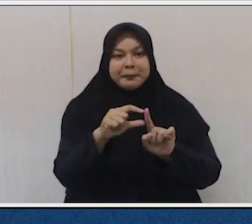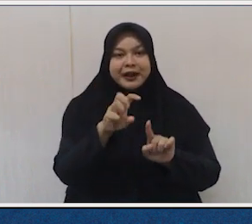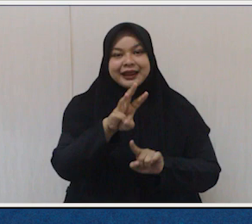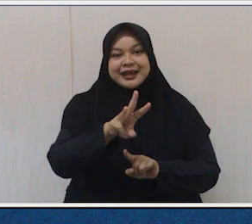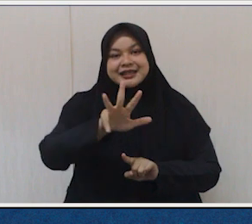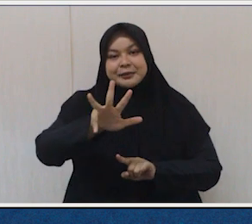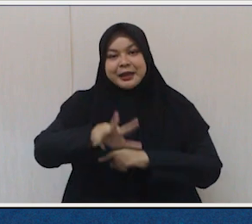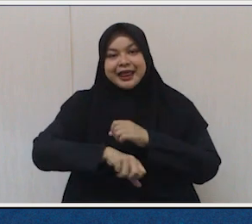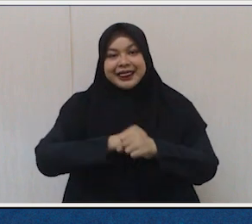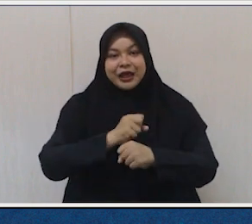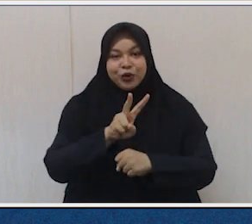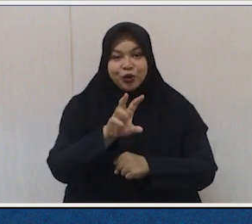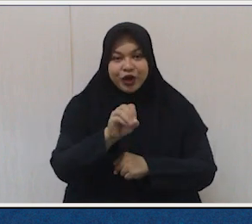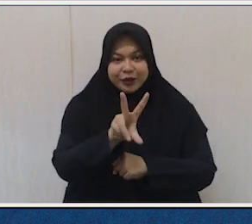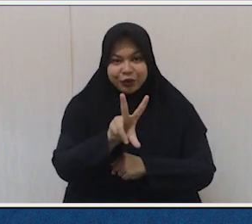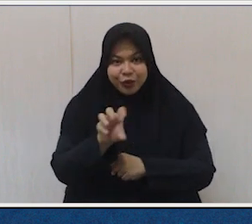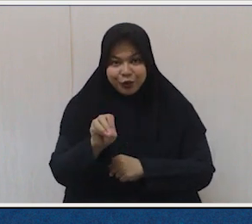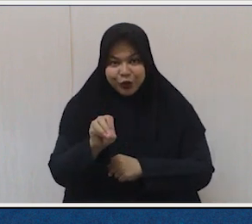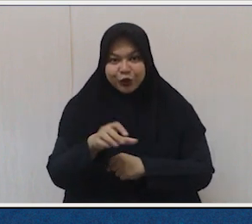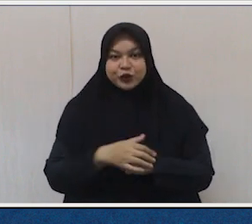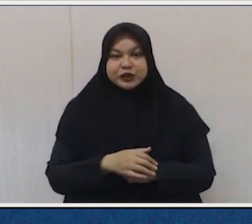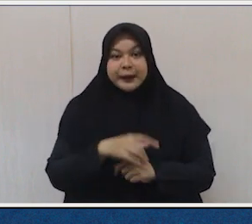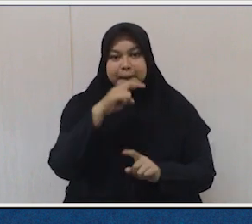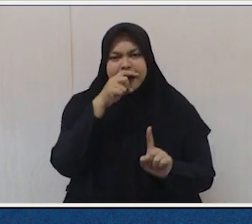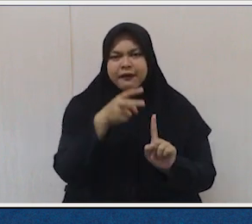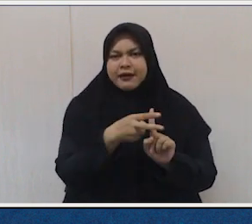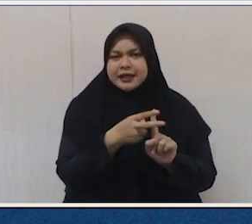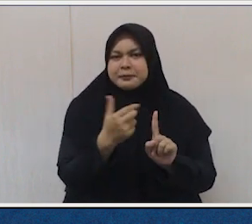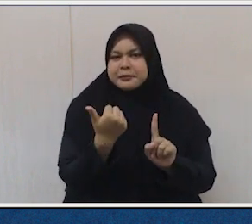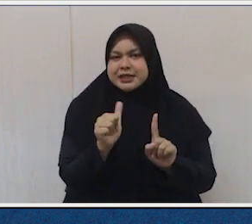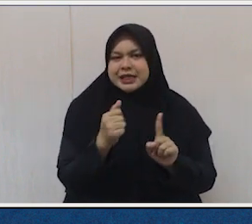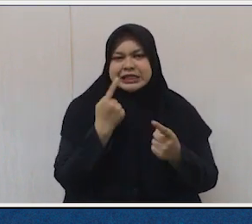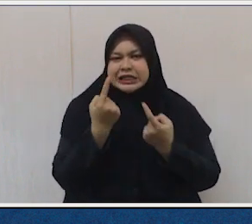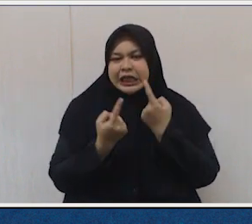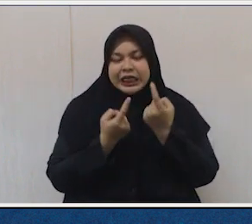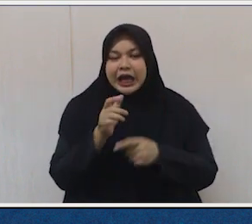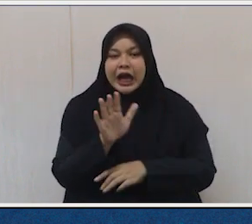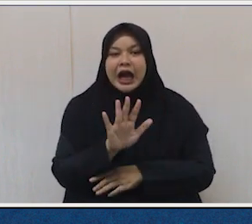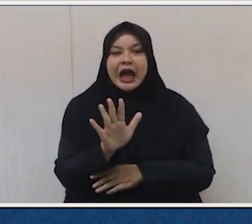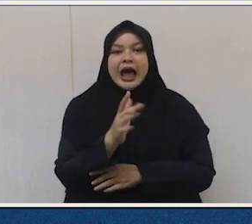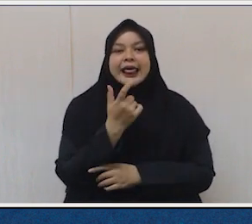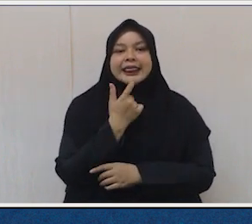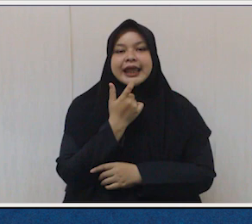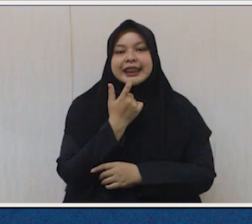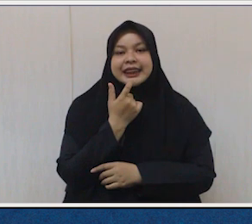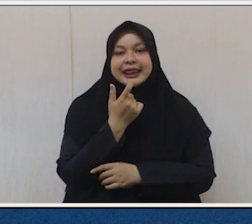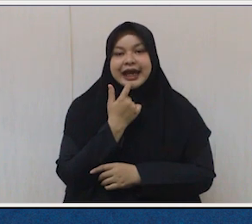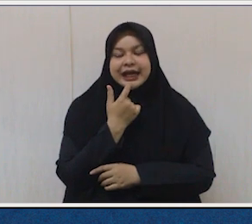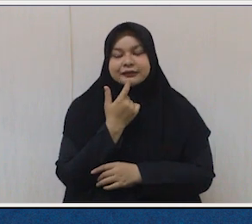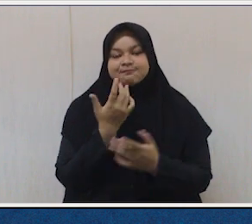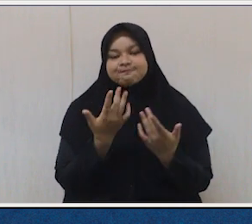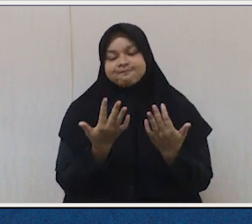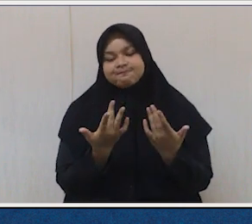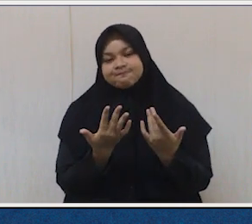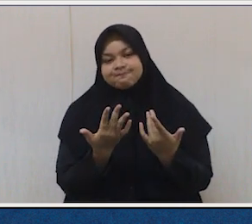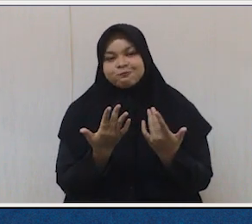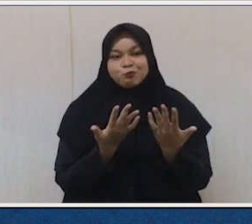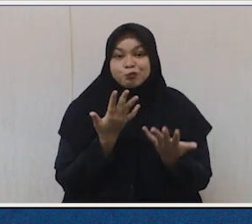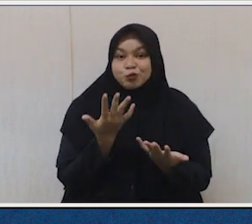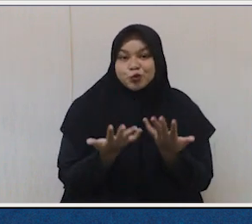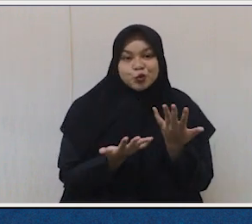Ee baik eh Mas Fajri bisa diceritakan enggak ya mas terkait dengan eh apa namanya mungkin